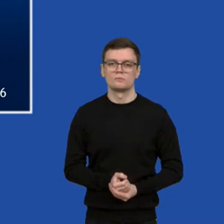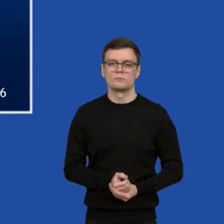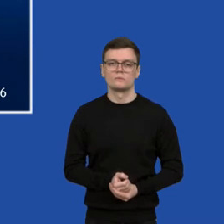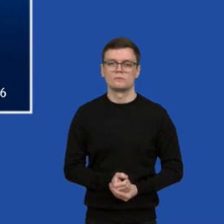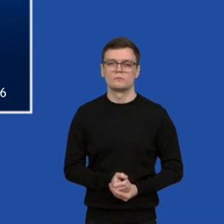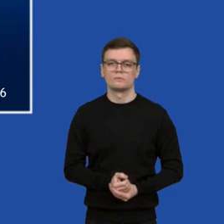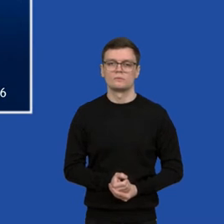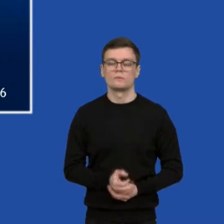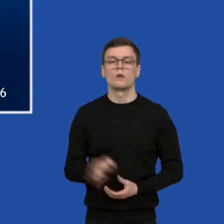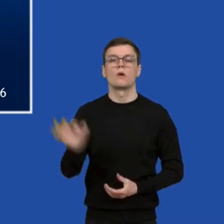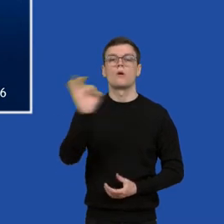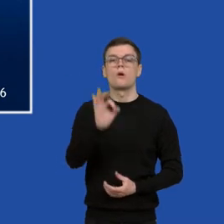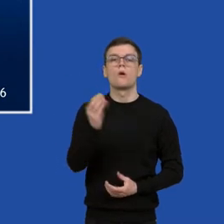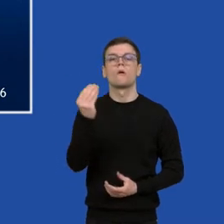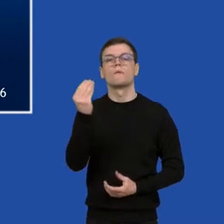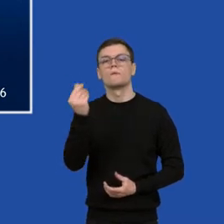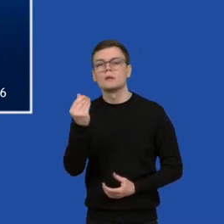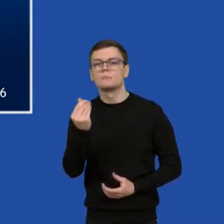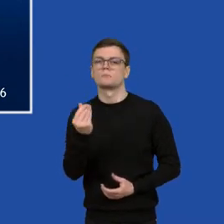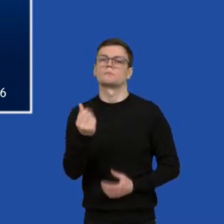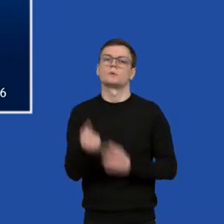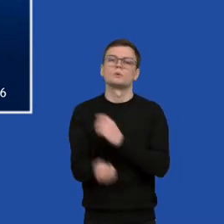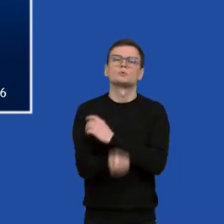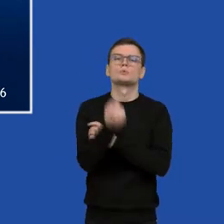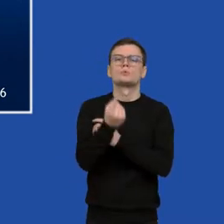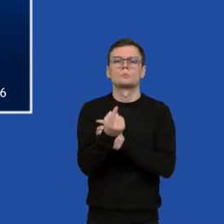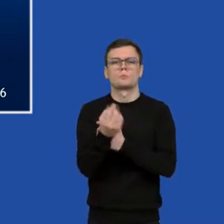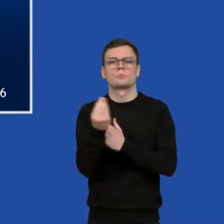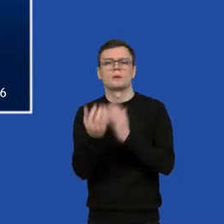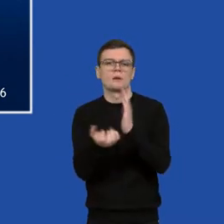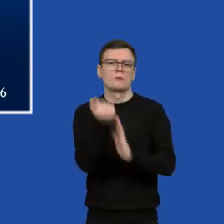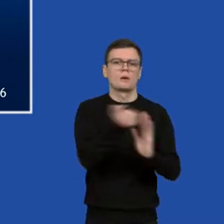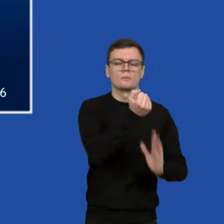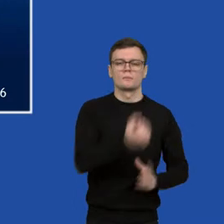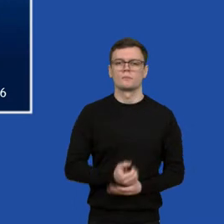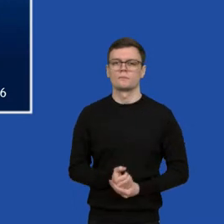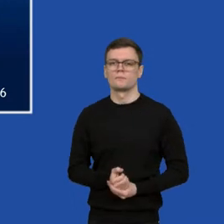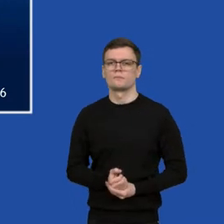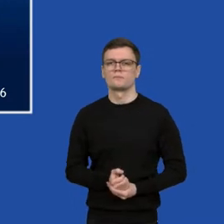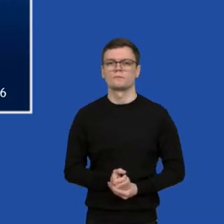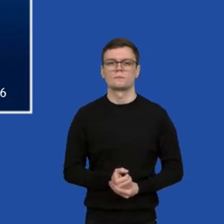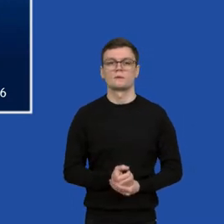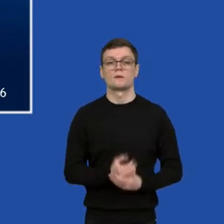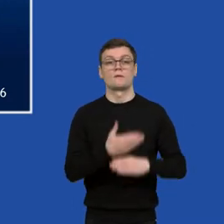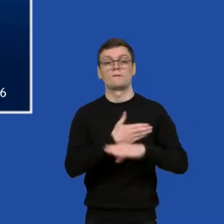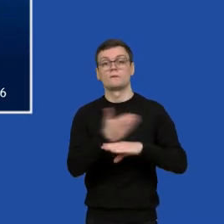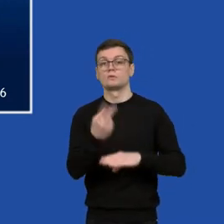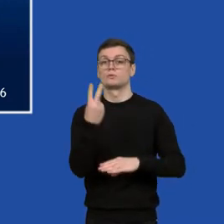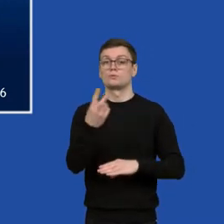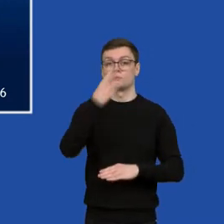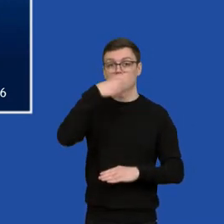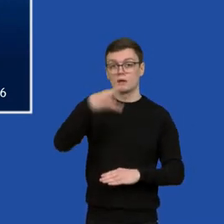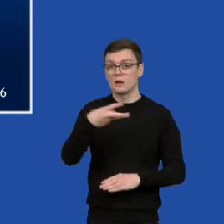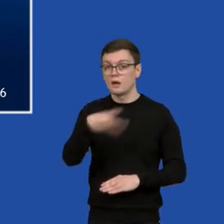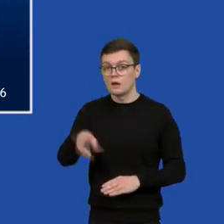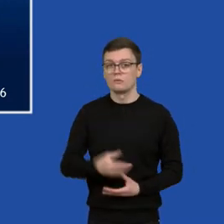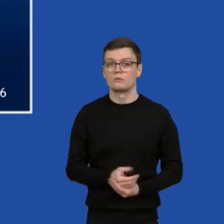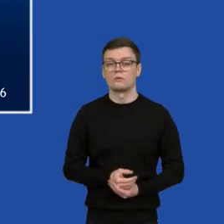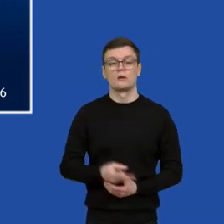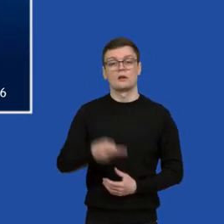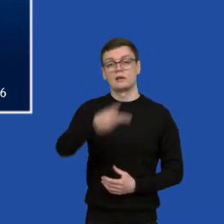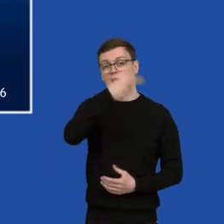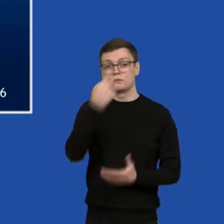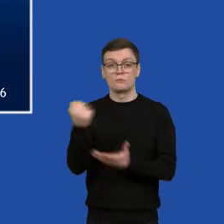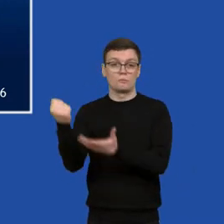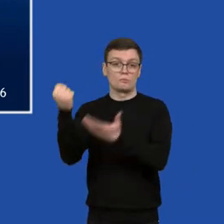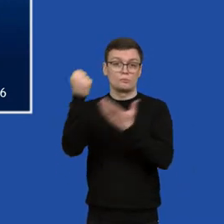Kalbant apie finansinius šaltinius, tai iš tų virš 2 milijardų eurų nacionalinio biudžeto lėšos